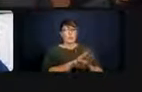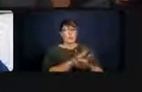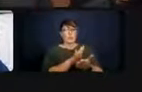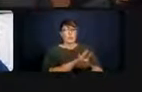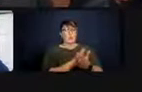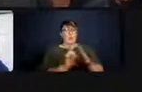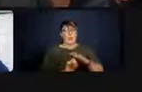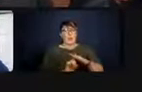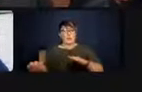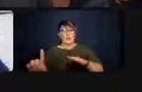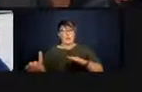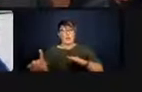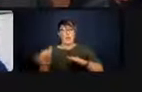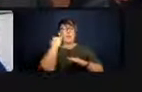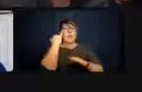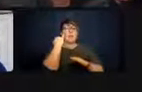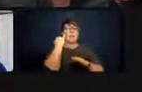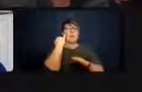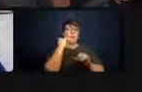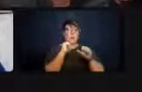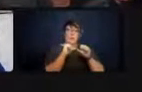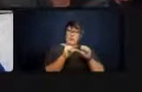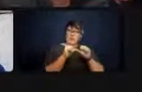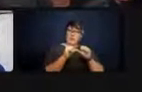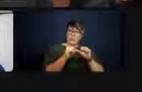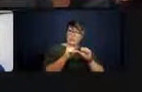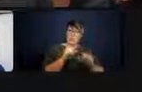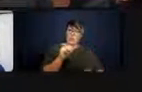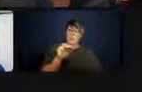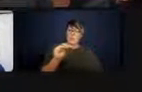ينبغي أن ندرك بأن الطلبة